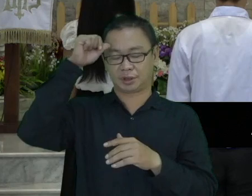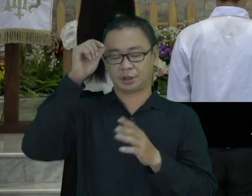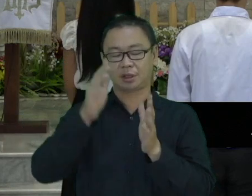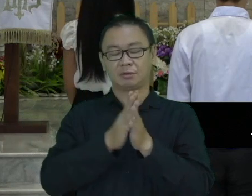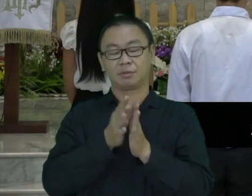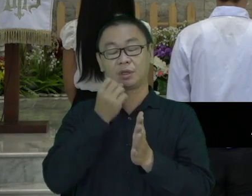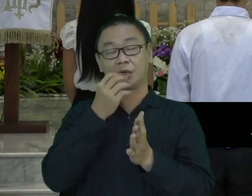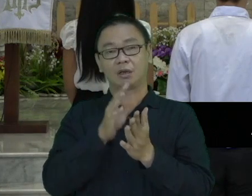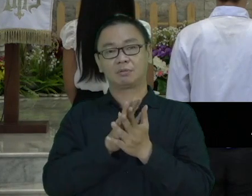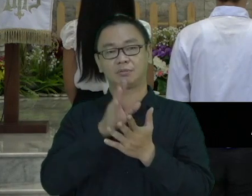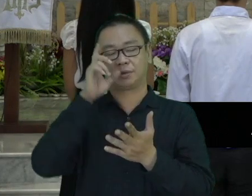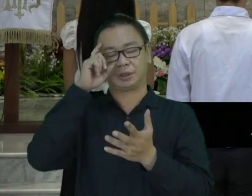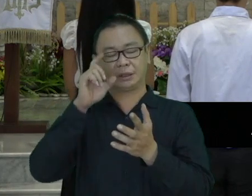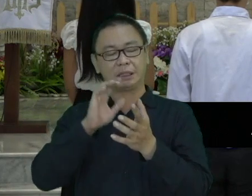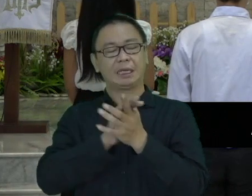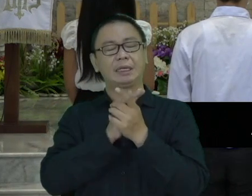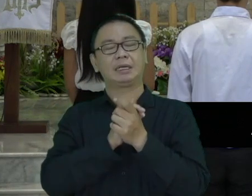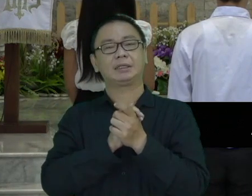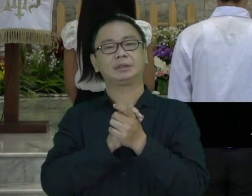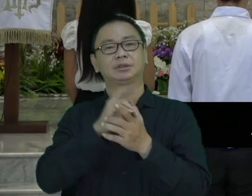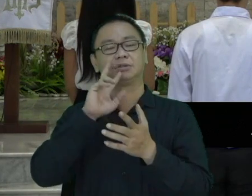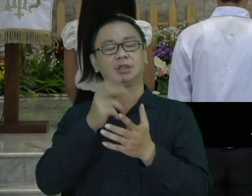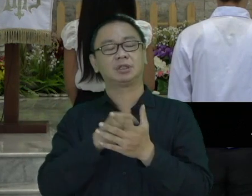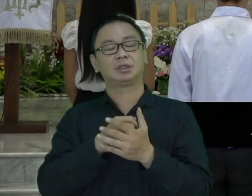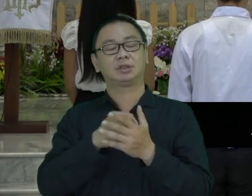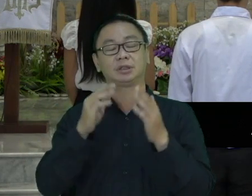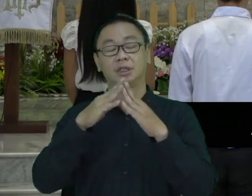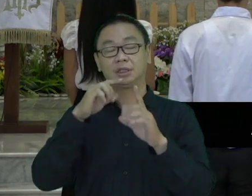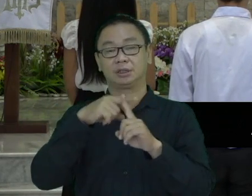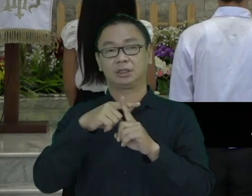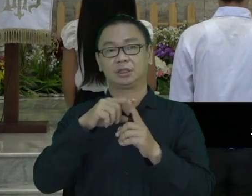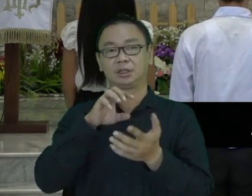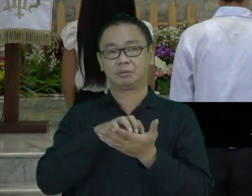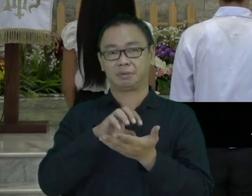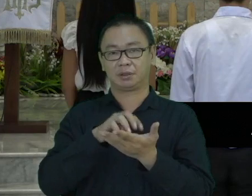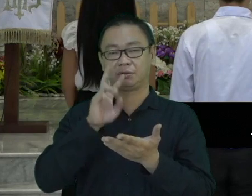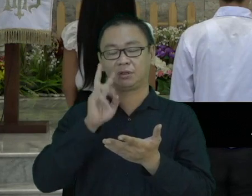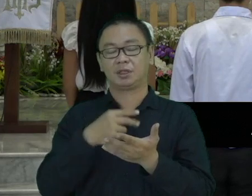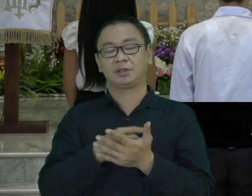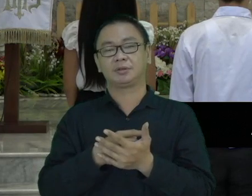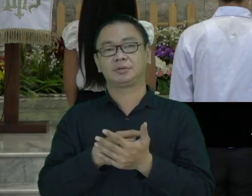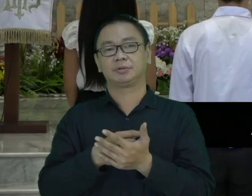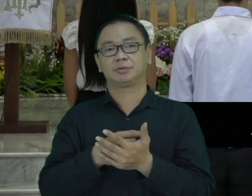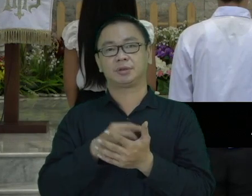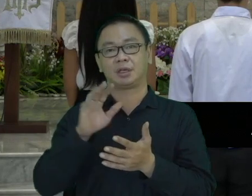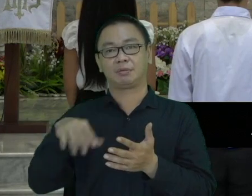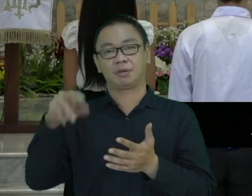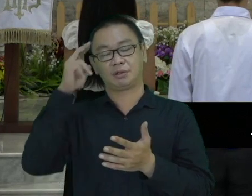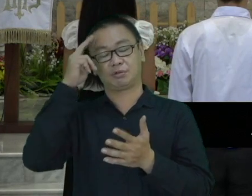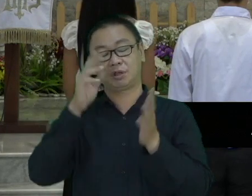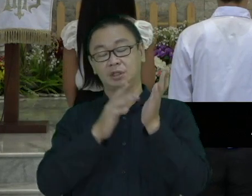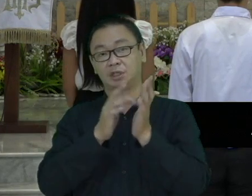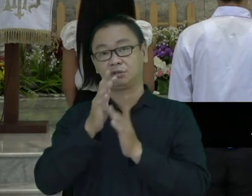pengakuan percaya saudara di gereja asal saudara, maka sebagai hamba Tuhan Yesus